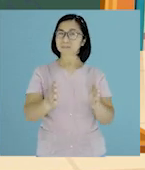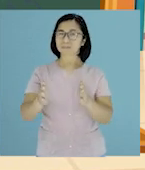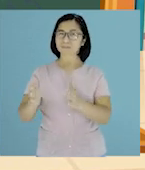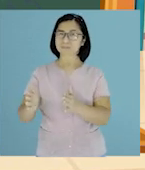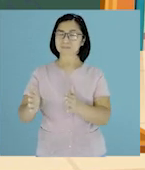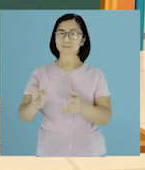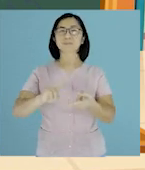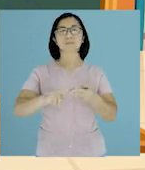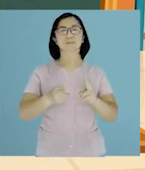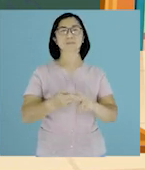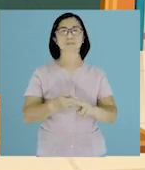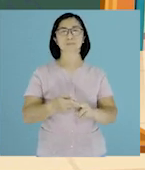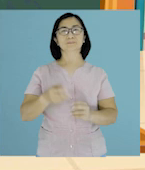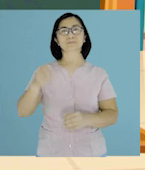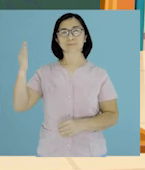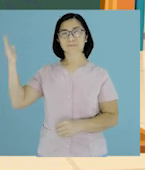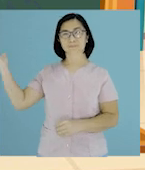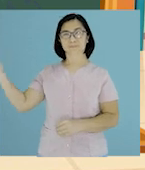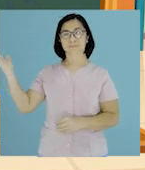numero.